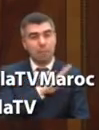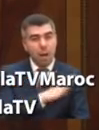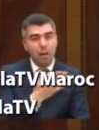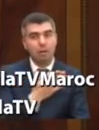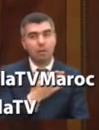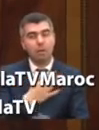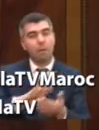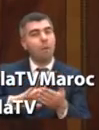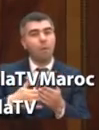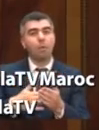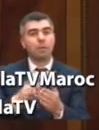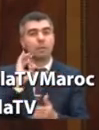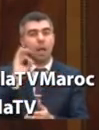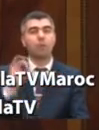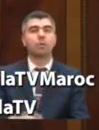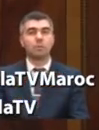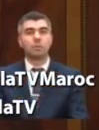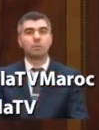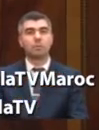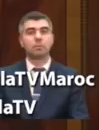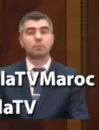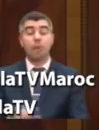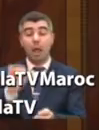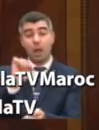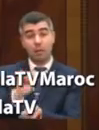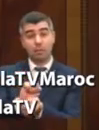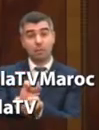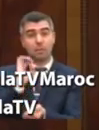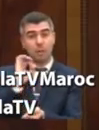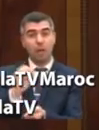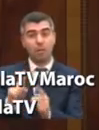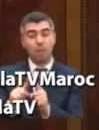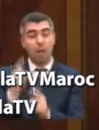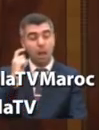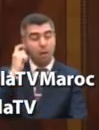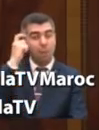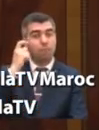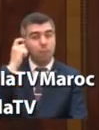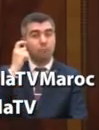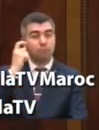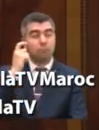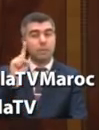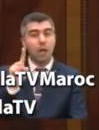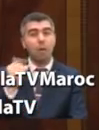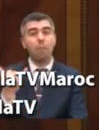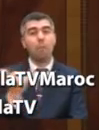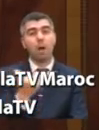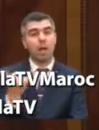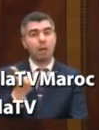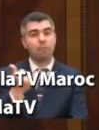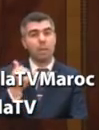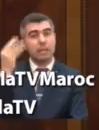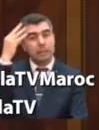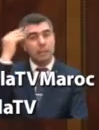على تضحيتهم. الأسير هو رمز للفكرة، هو رمز حتى لا تنسى